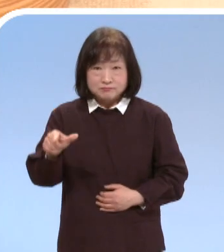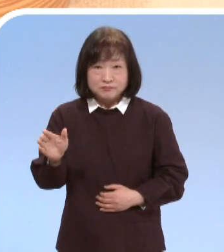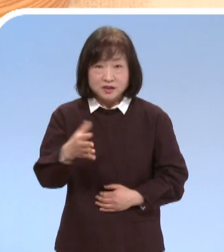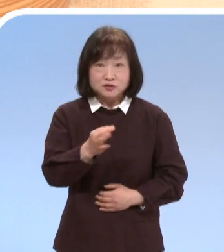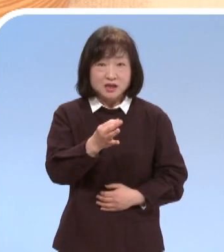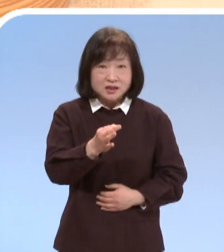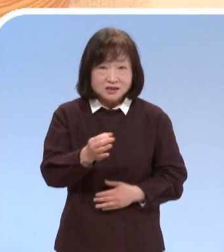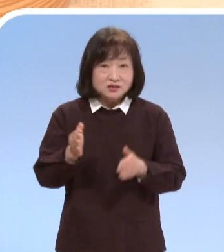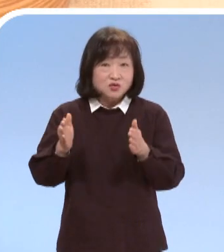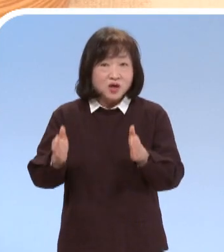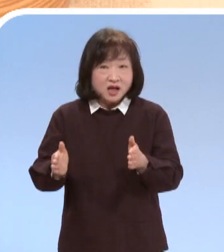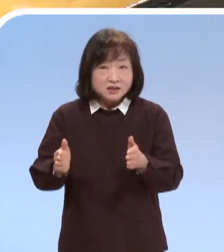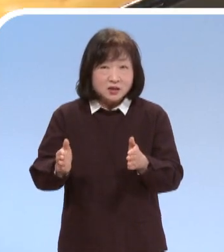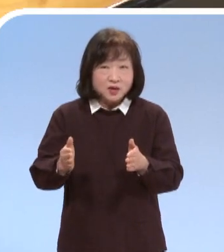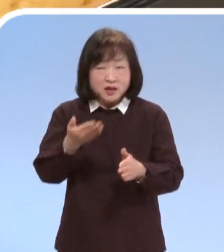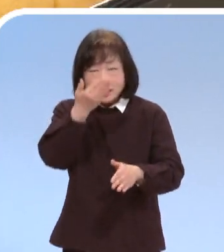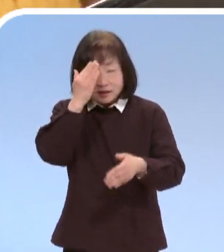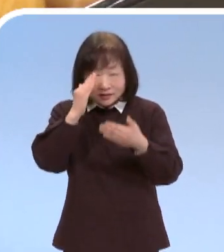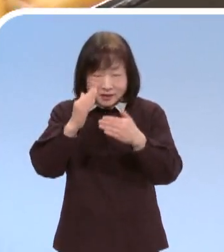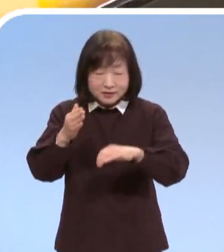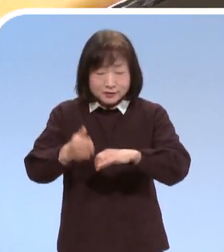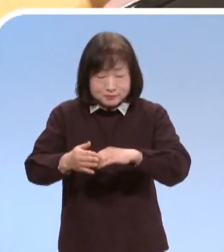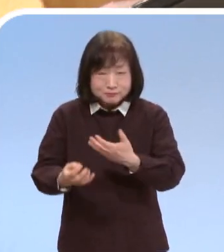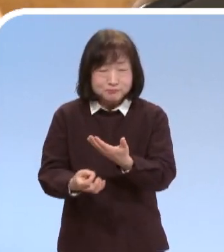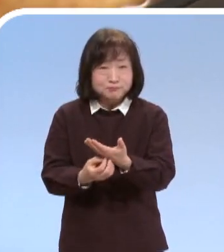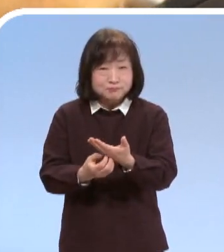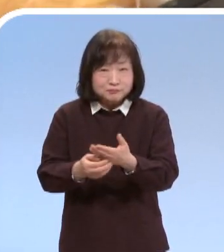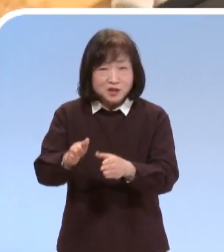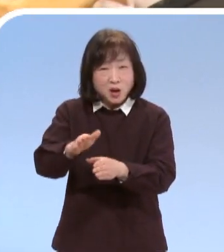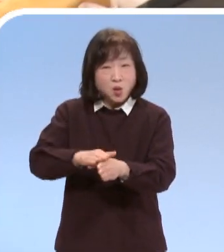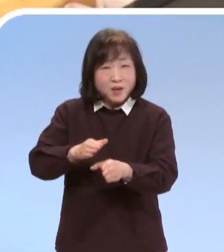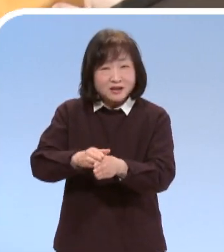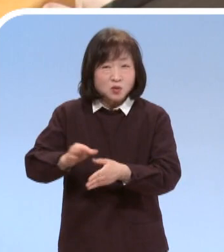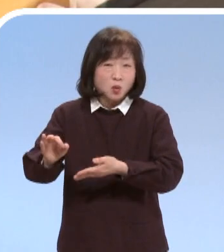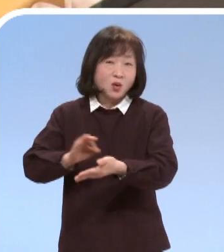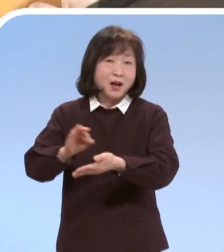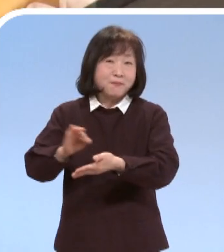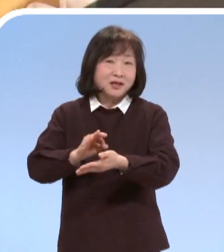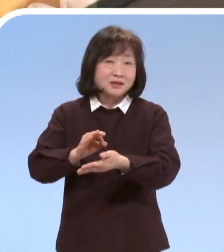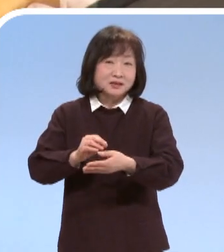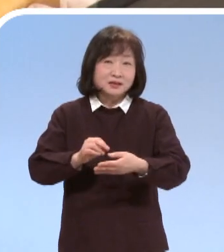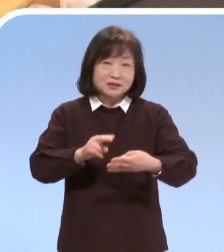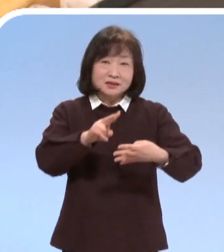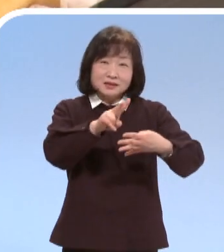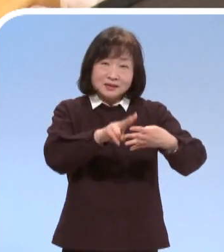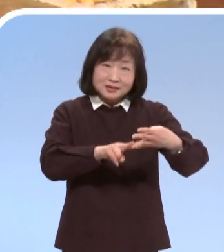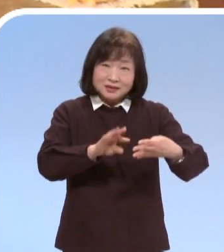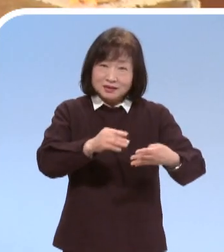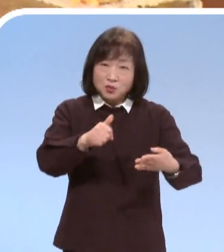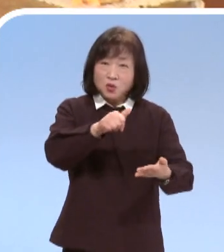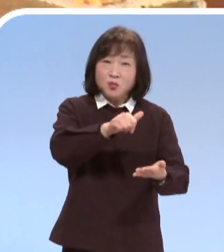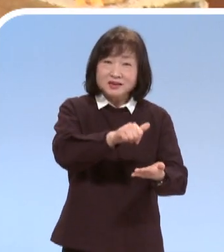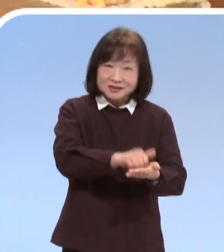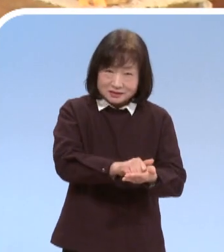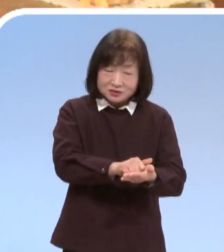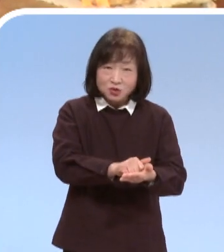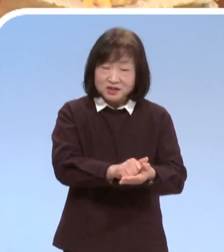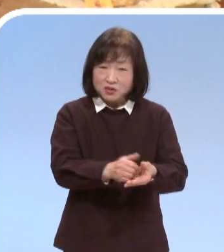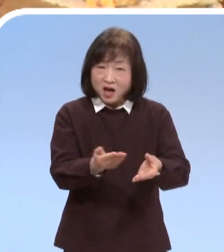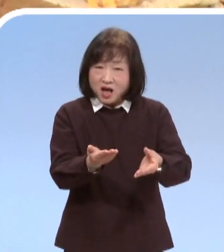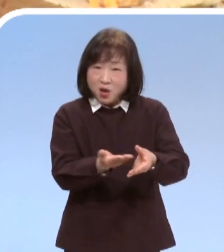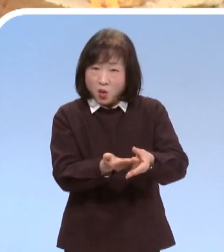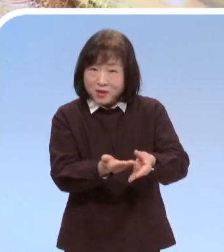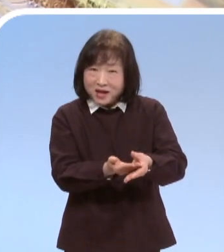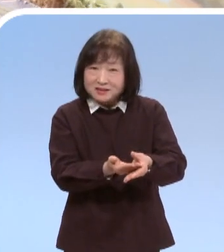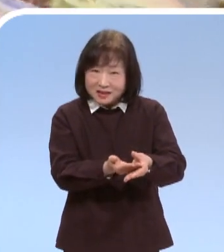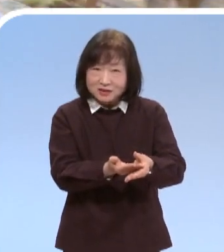平日は丹精込めた手作りのお弁当を販売していて、土日は限定でたくさんのコッペパンサン